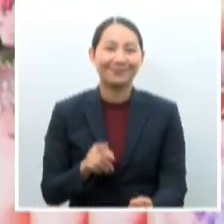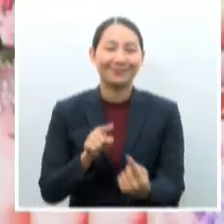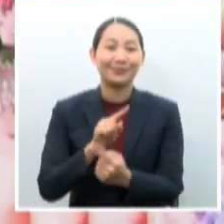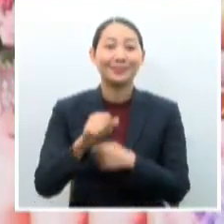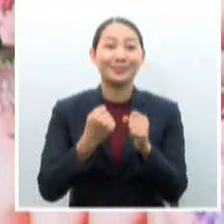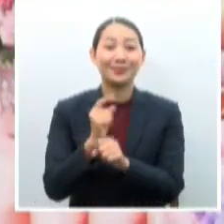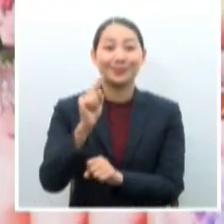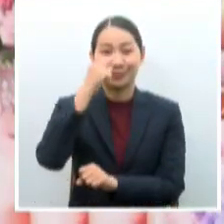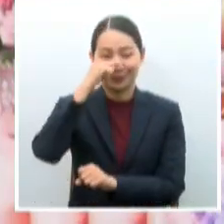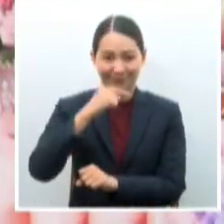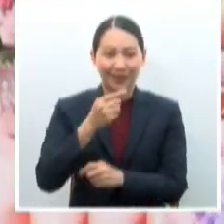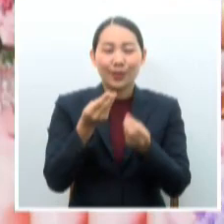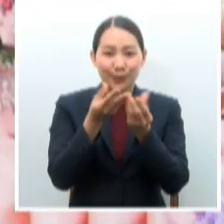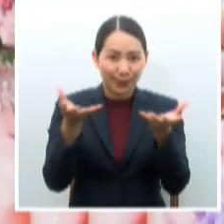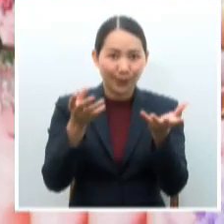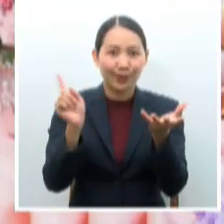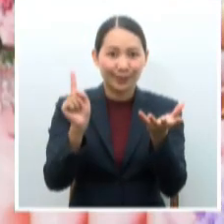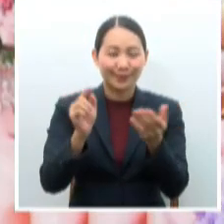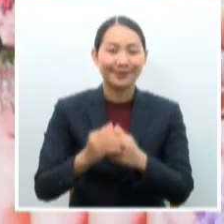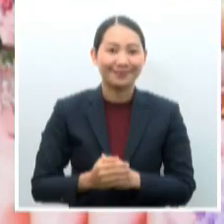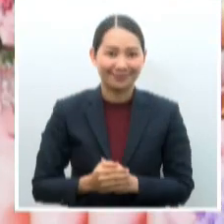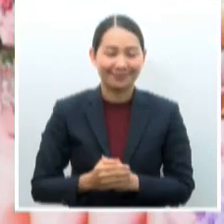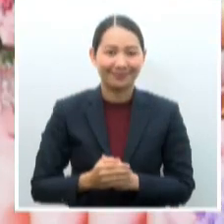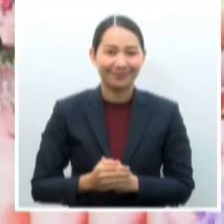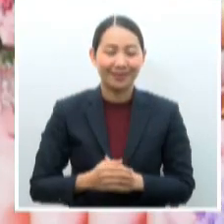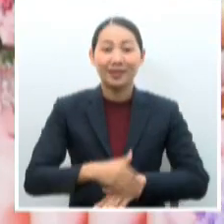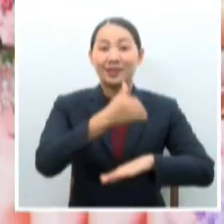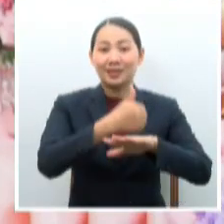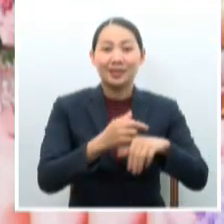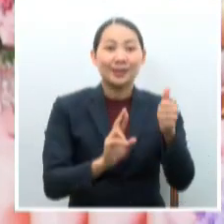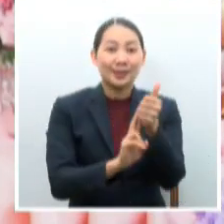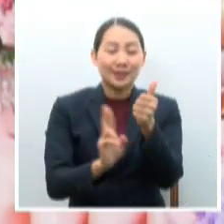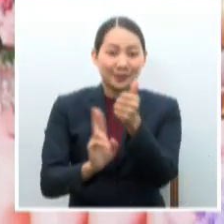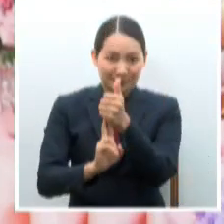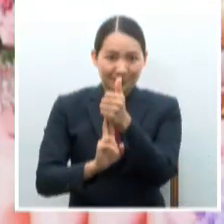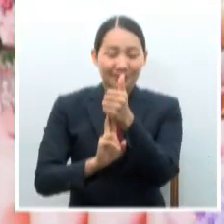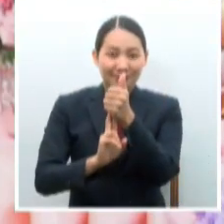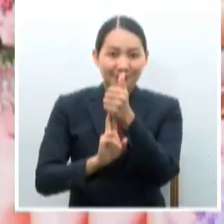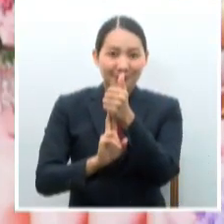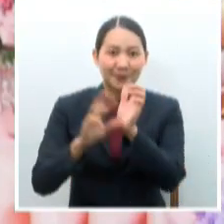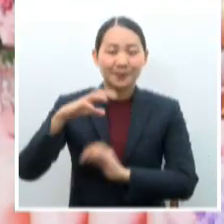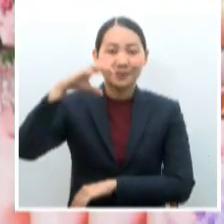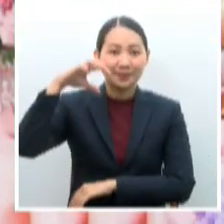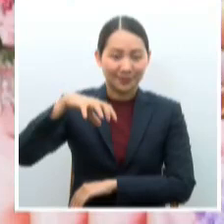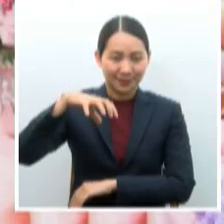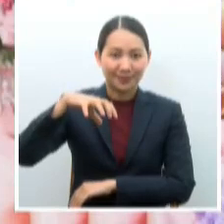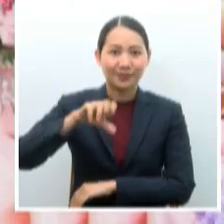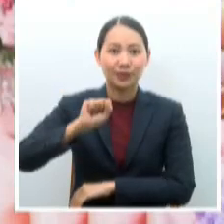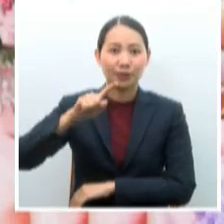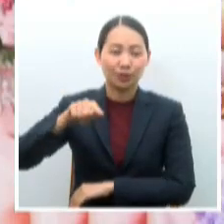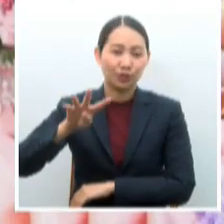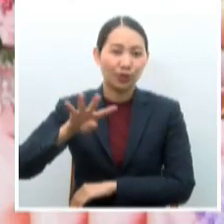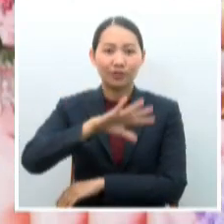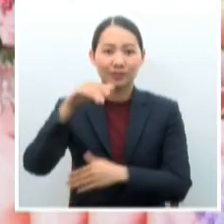ครับขออำนวยอวยชัยให้ครับผู้บริหารบุคลากรสังกัดสำนักงานคณะกรรมการศึกษาขั้นพื้นฐานมีความสุ